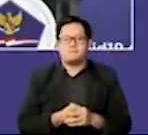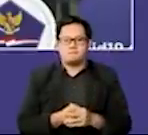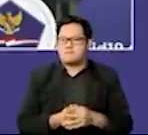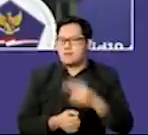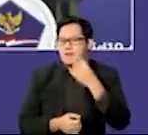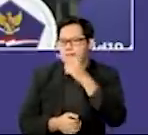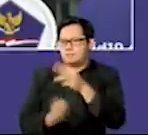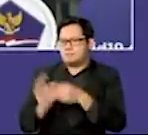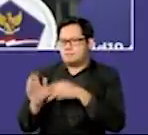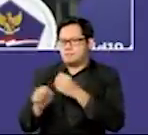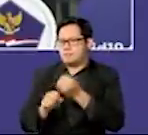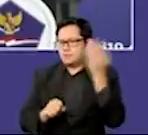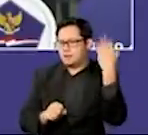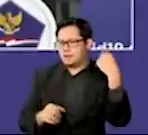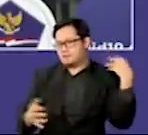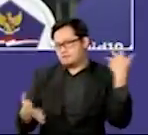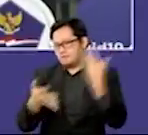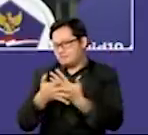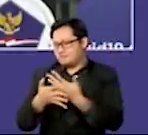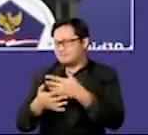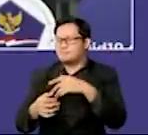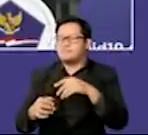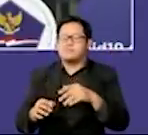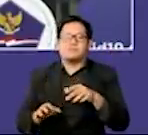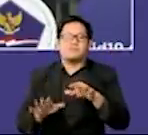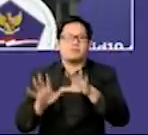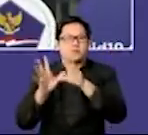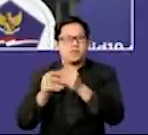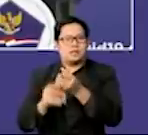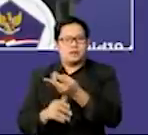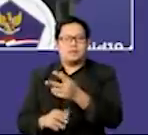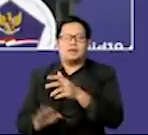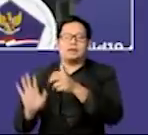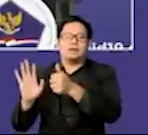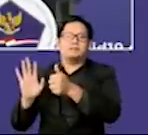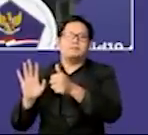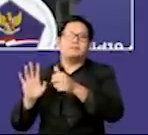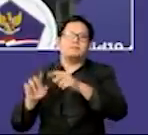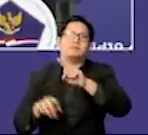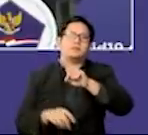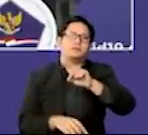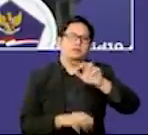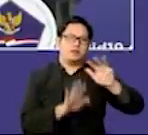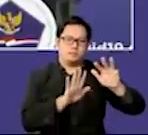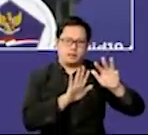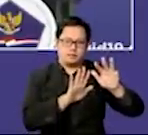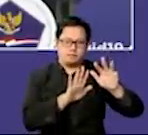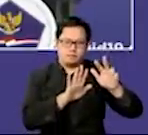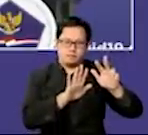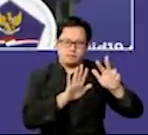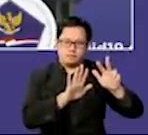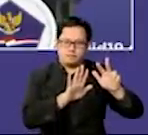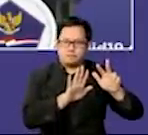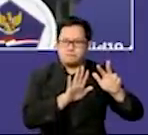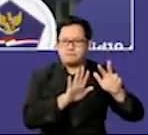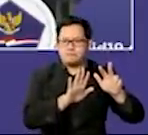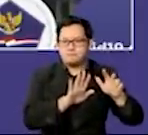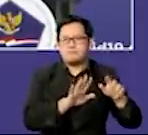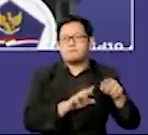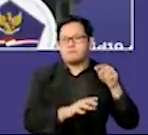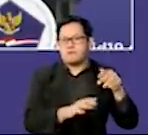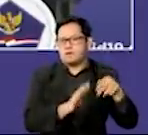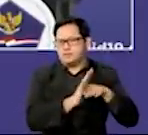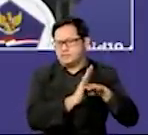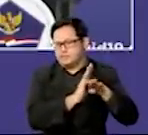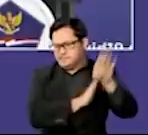jumlah yang meninggal totalnya adalah 618 dan ini meningkat cukup drastis dari